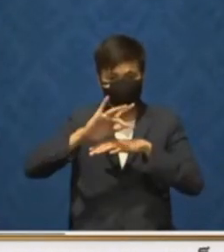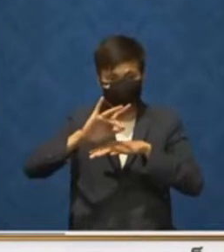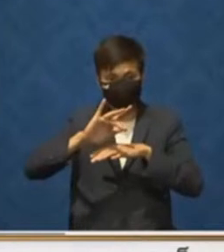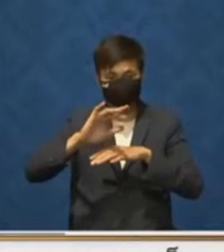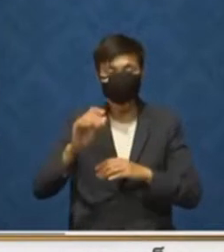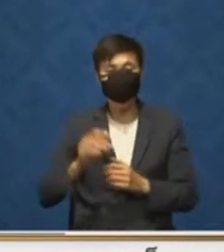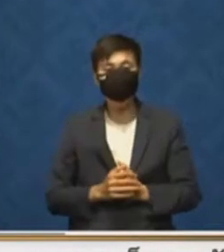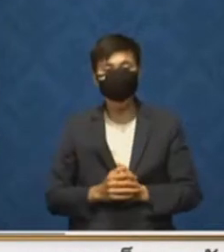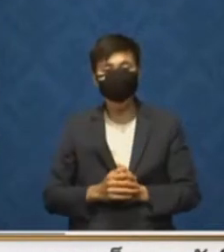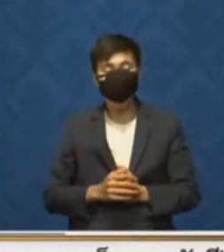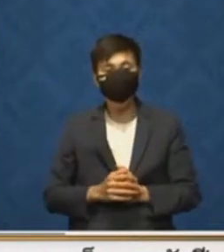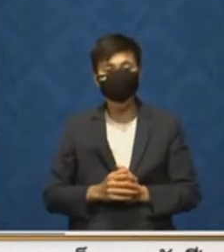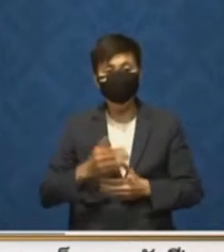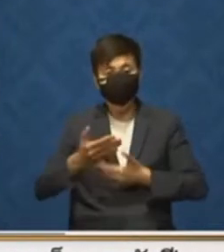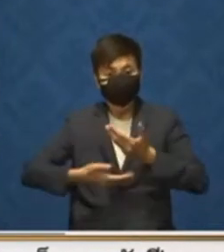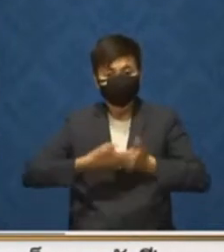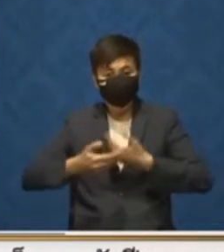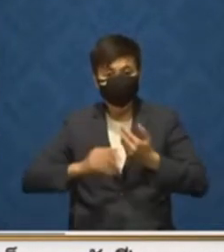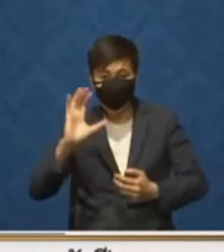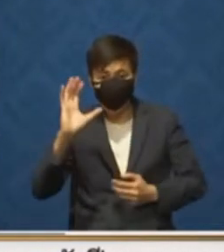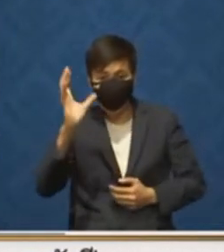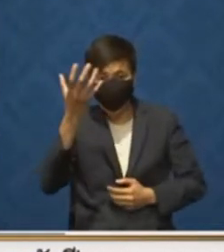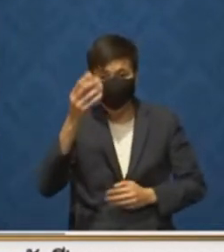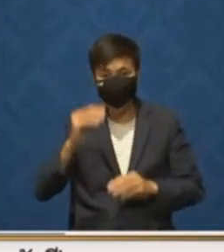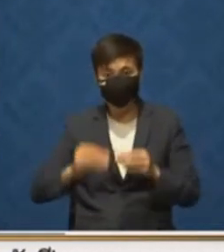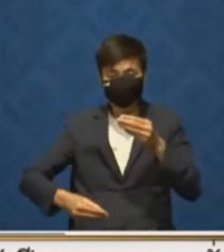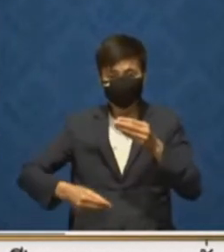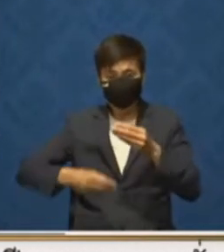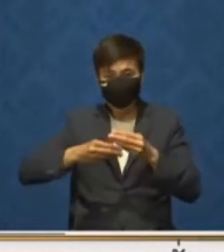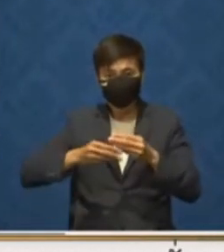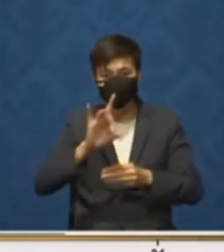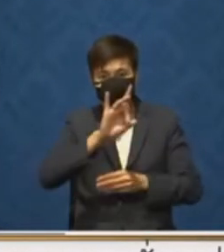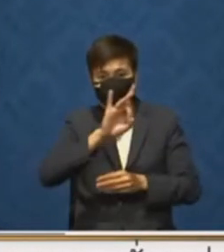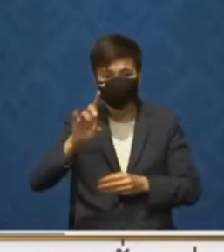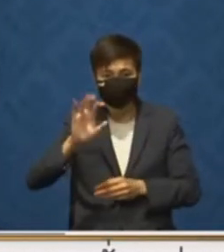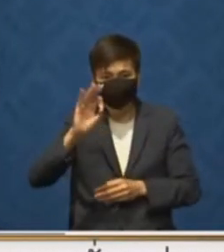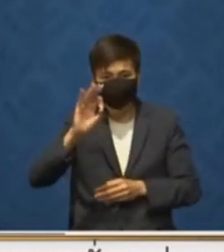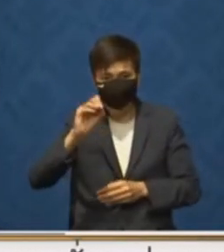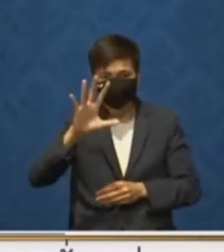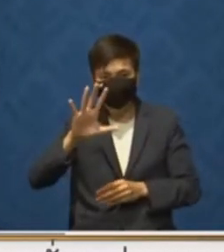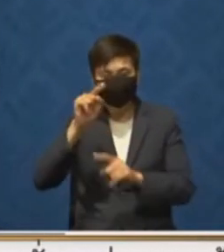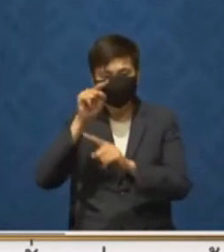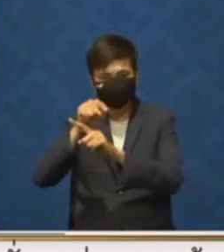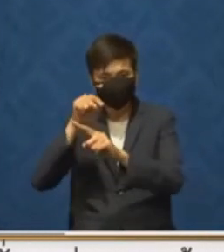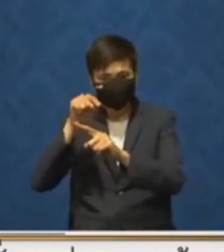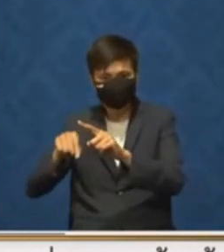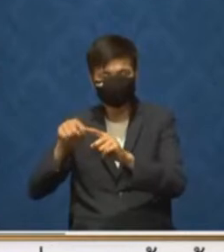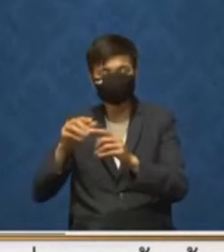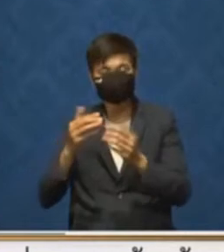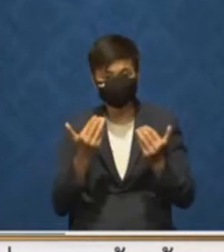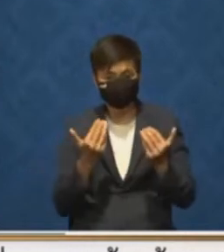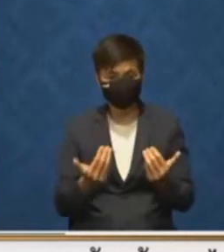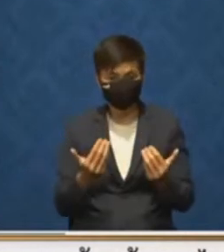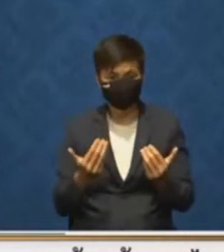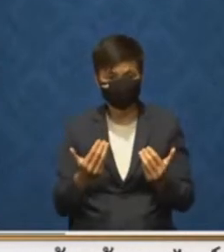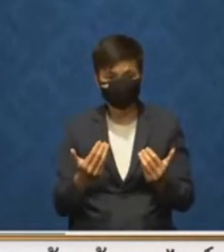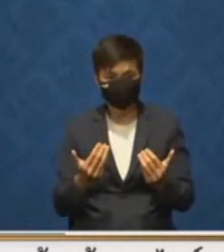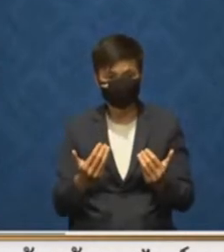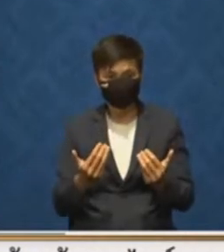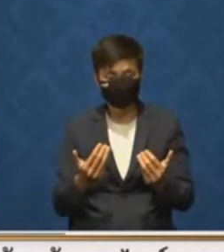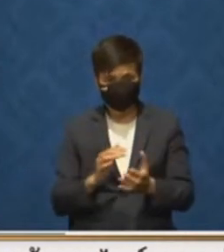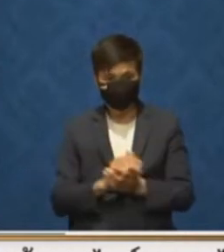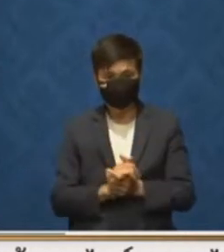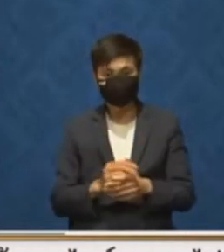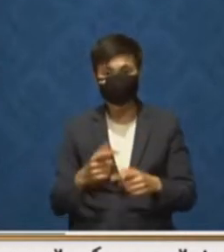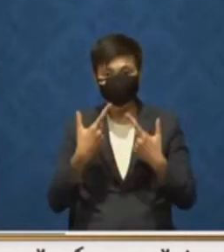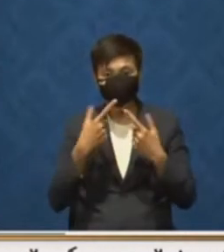เพิ่มขึ้นร้อย 95เปอร์เซ็นต์อยู่ตรงนี้แหละครับคือคำตอบเบื้อง